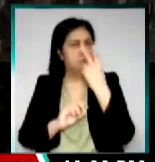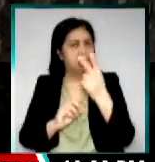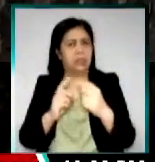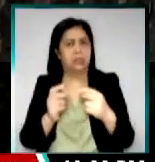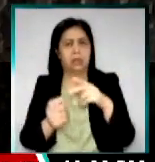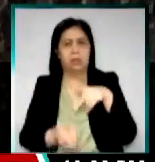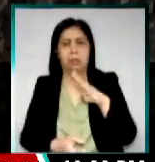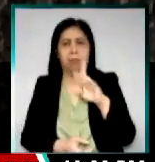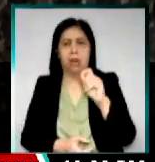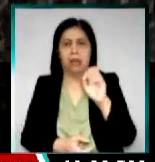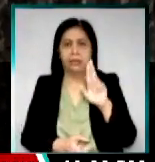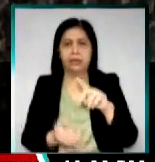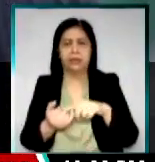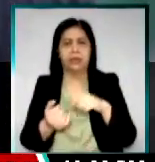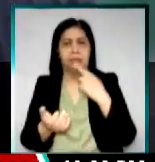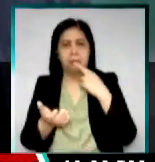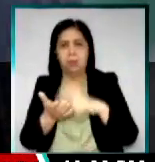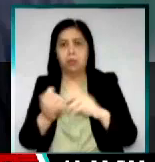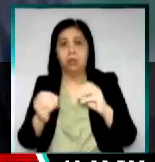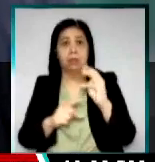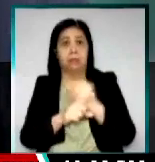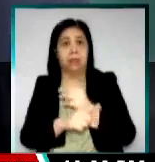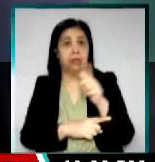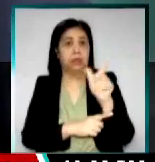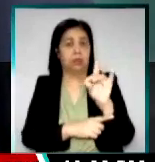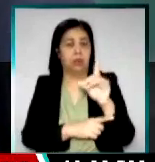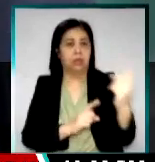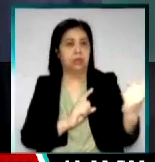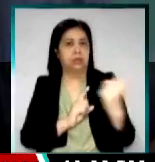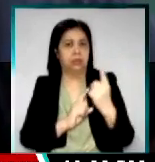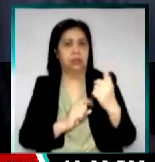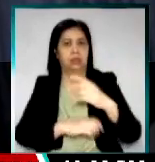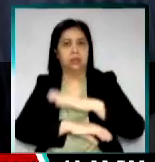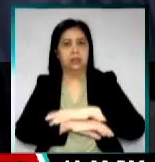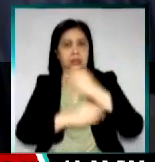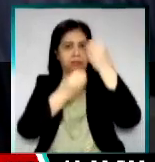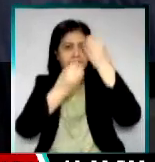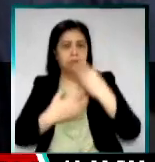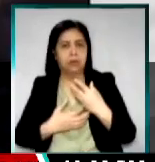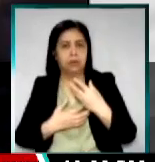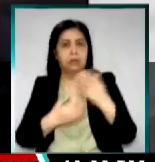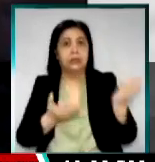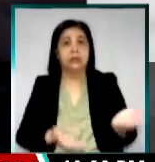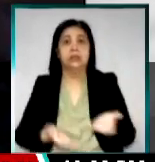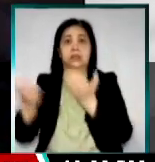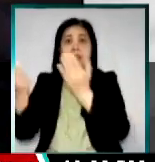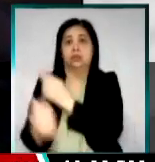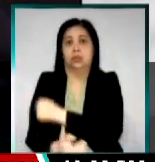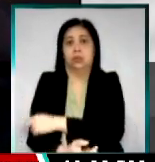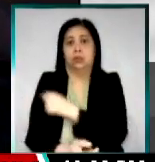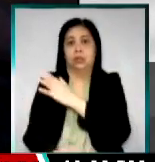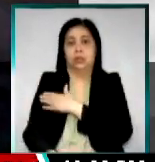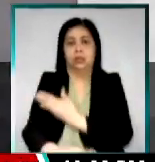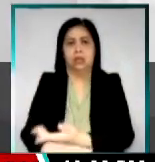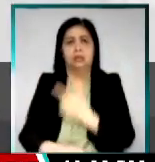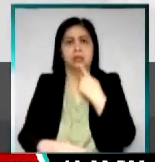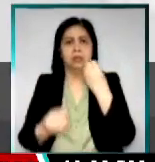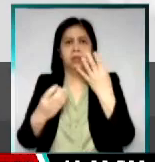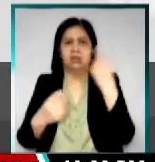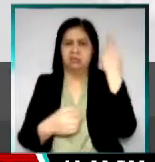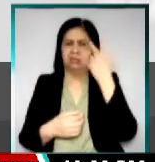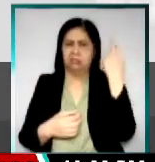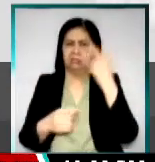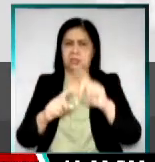report. Pero noong May 21, sinalubong siya ng desk officer para sabihing isinugod sa ospital ang anak. Marami raw sinabing dahilan sa kanya, gaya